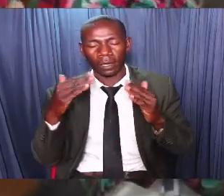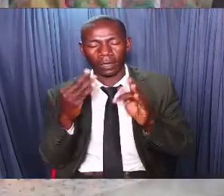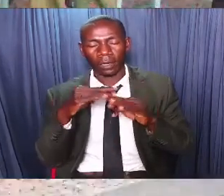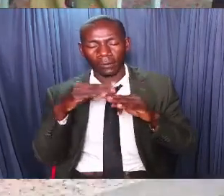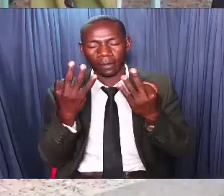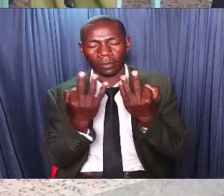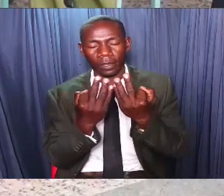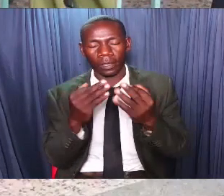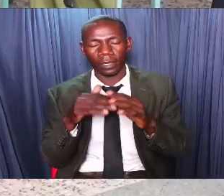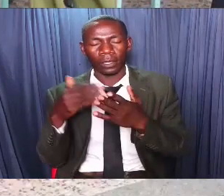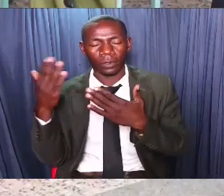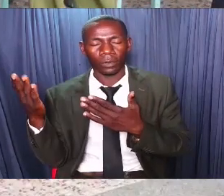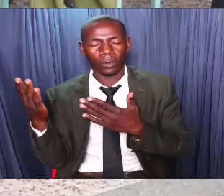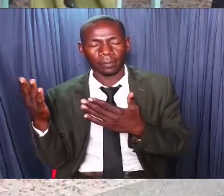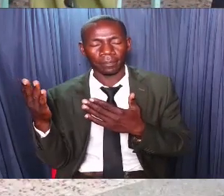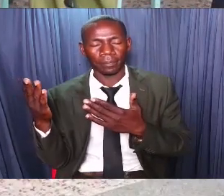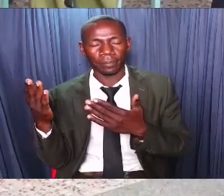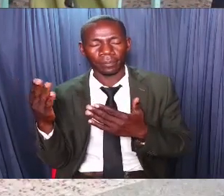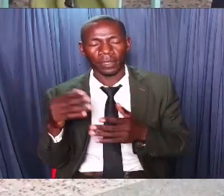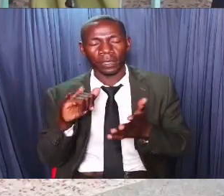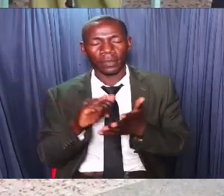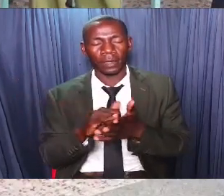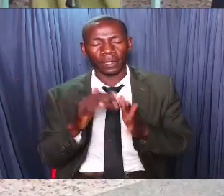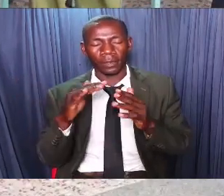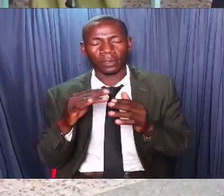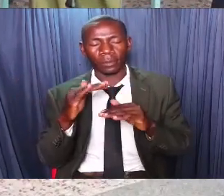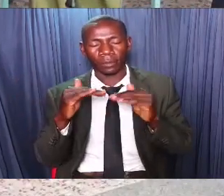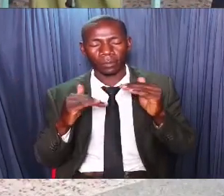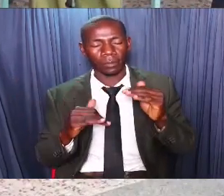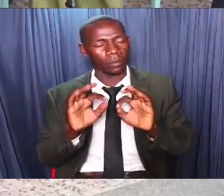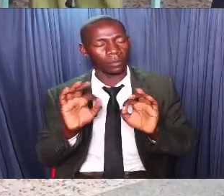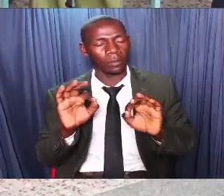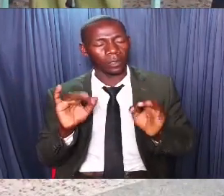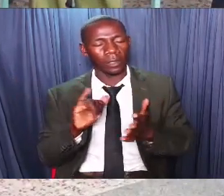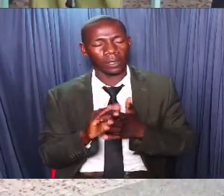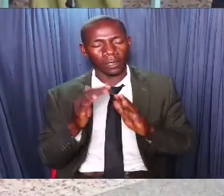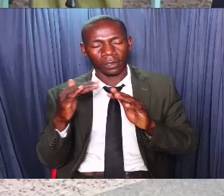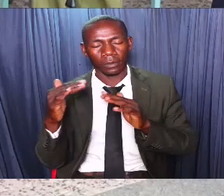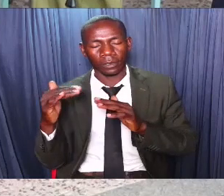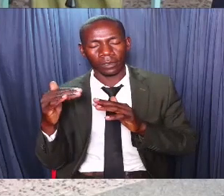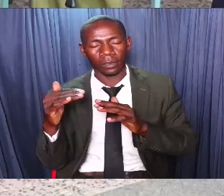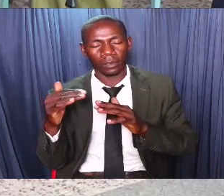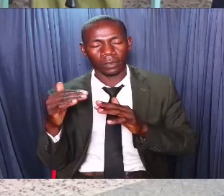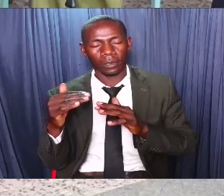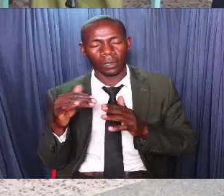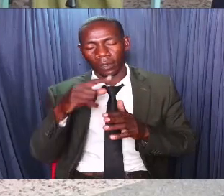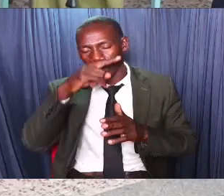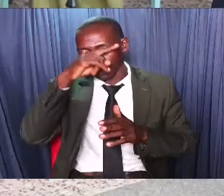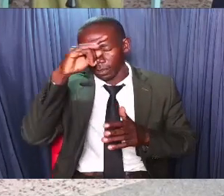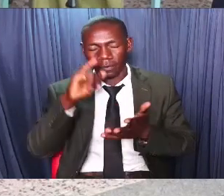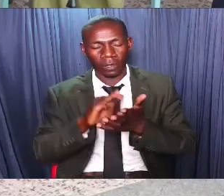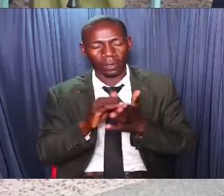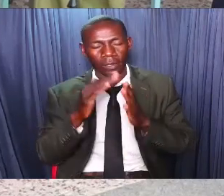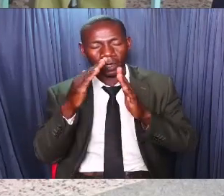mwako. Baba Mungu wa mazilishi, hai Bwana, nyumba ile usipungukie, usipungukie Mungu wa mazilishi. Maana ni kwa ajili ya nyumba